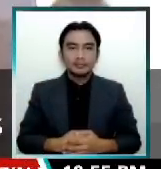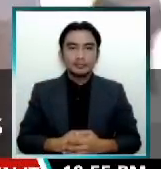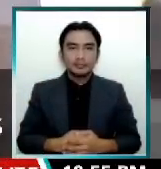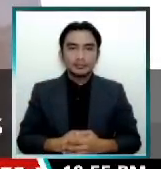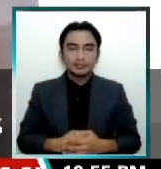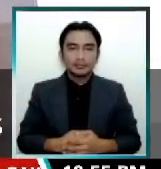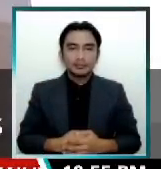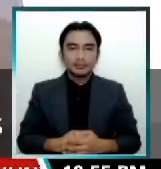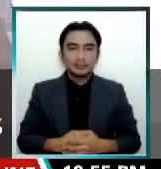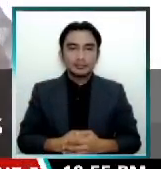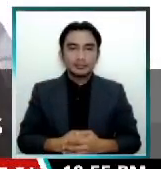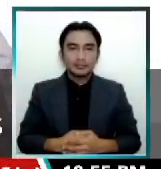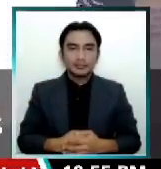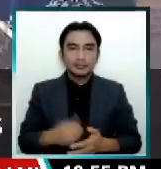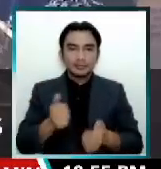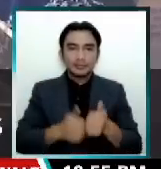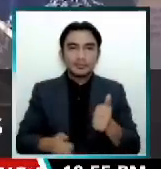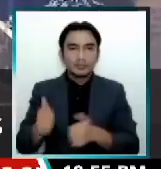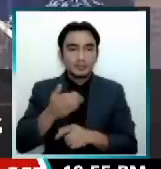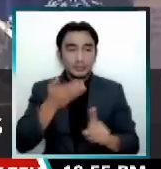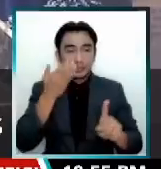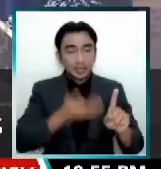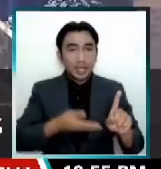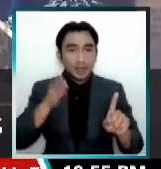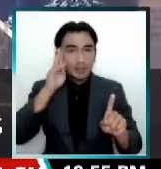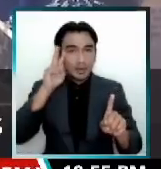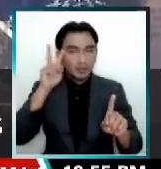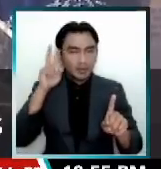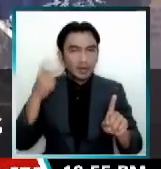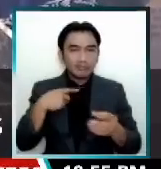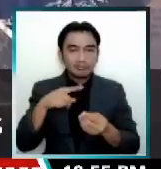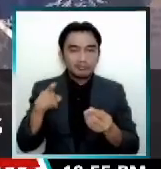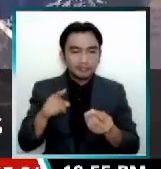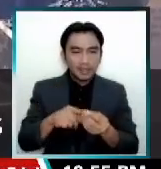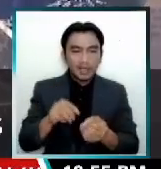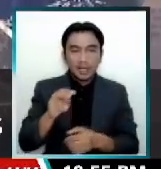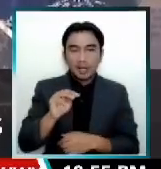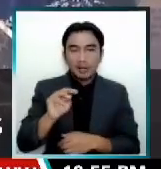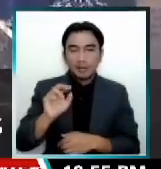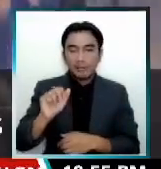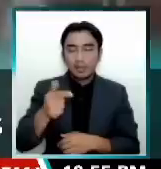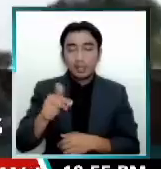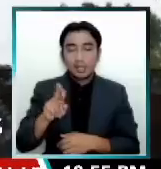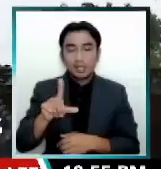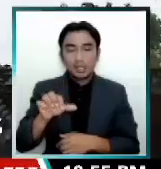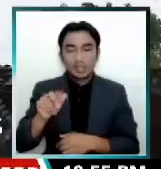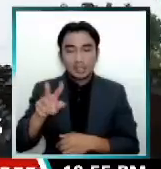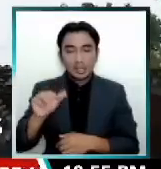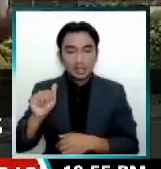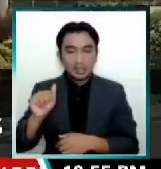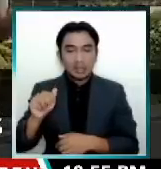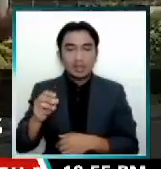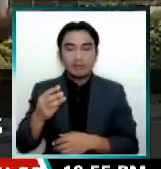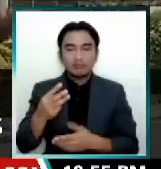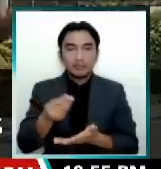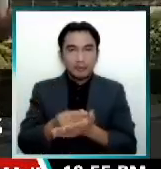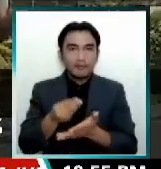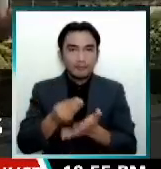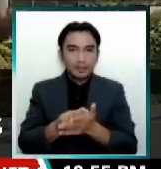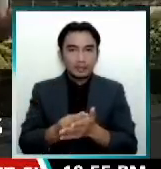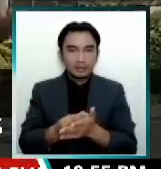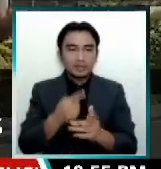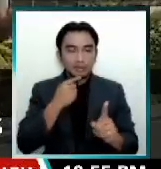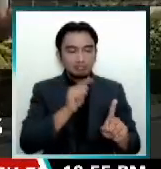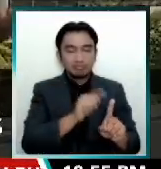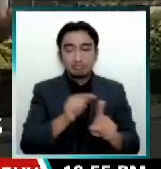isinusulong umano ni Pangulong Bongbong Marcos, kinuwestiyon ng kanyang kapatid na si Senator Aimee Marcos. Ayon sa senadora, nakakatakot